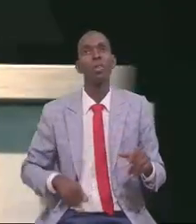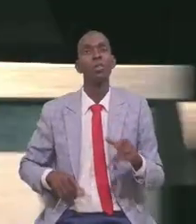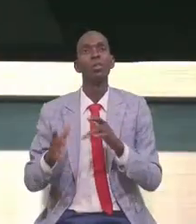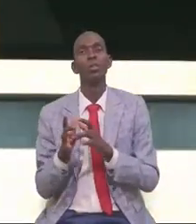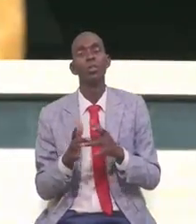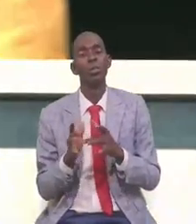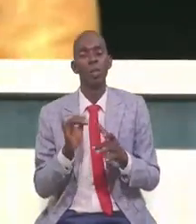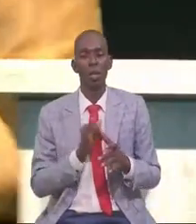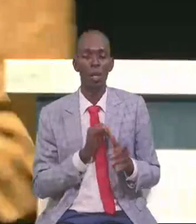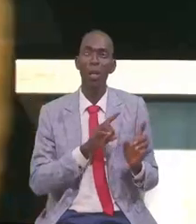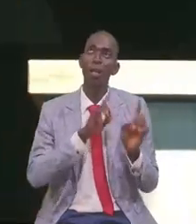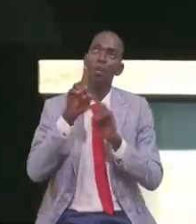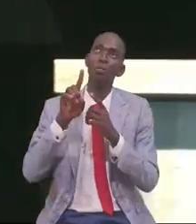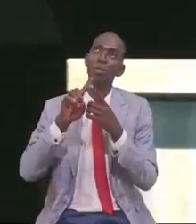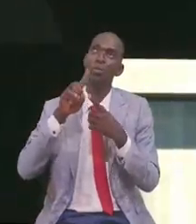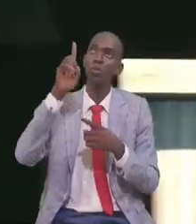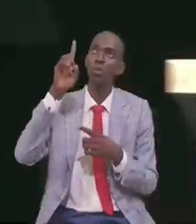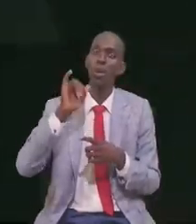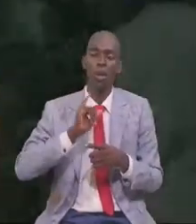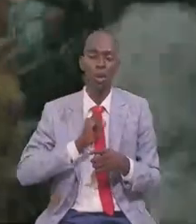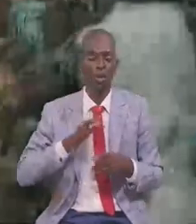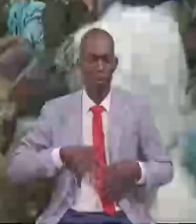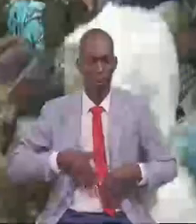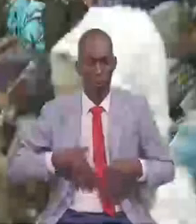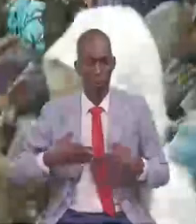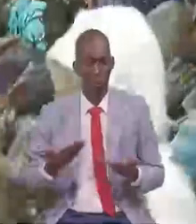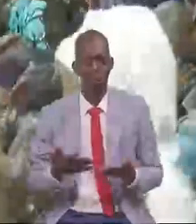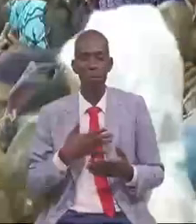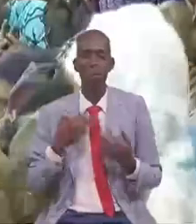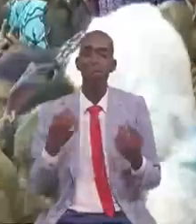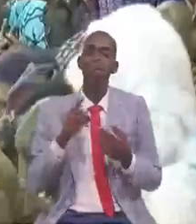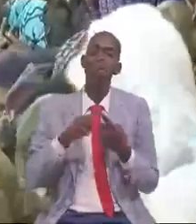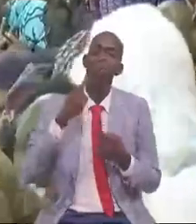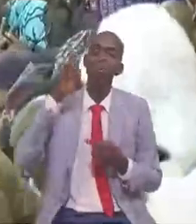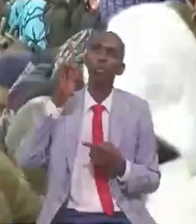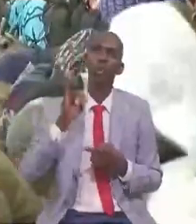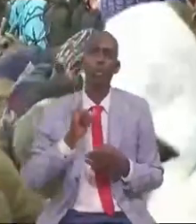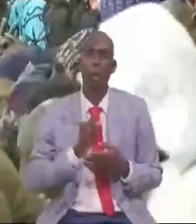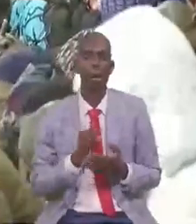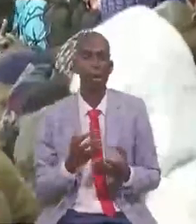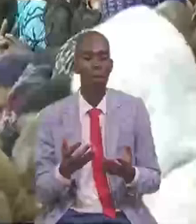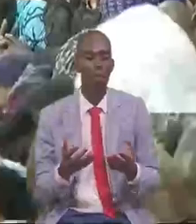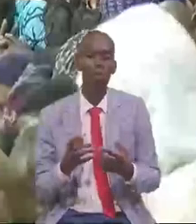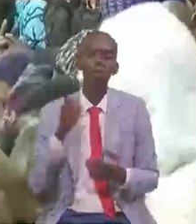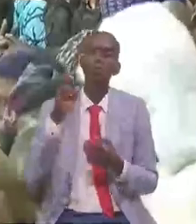Je te confesse mes péchés. Je veux que tu me pardonnes tous les péchés que j'ai jamais commis.